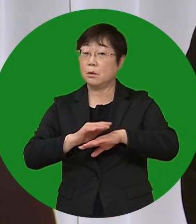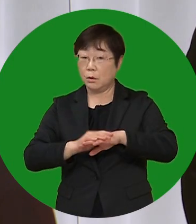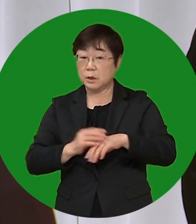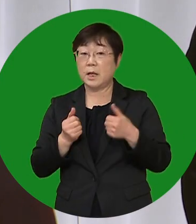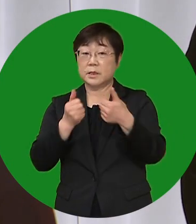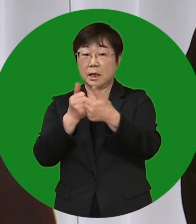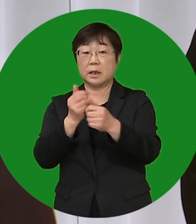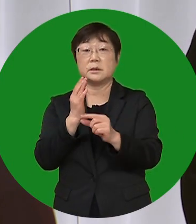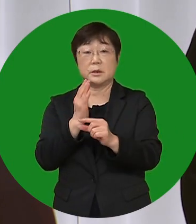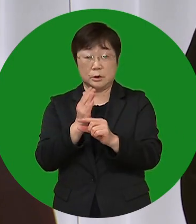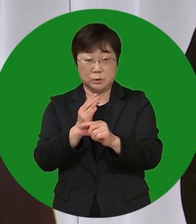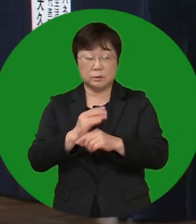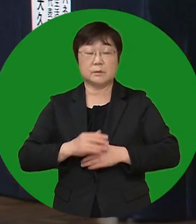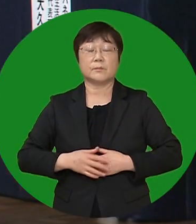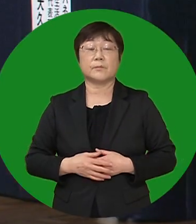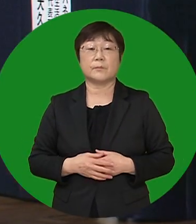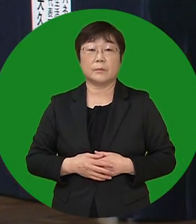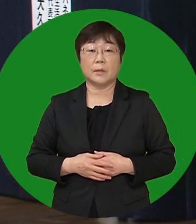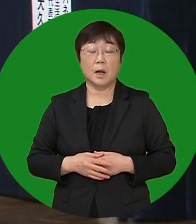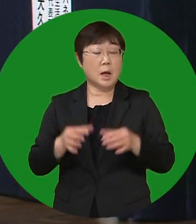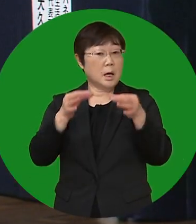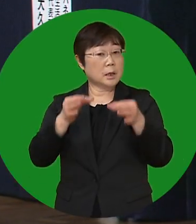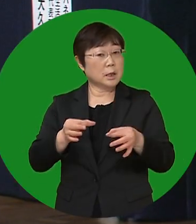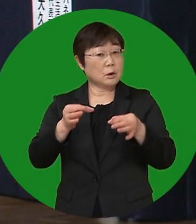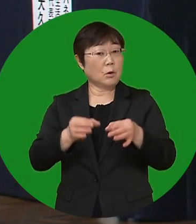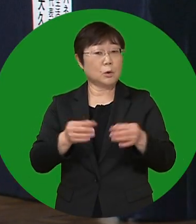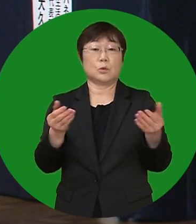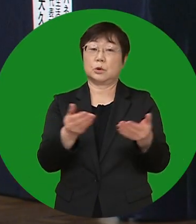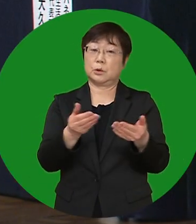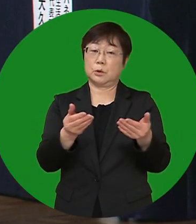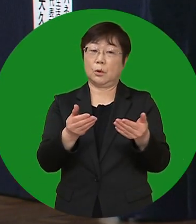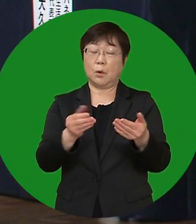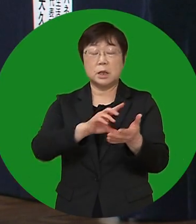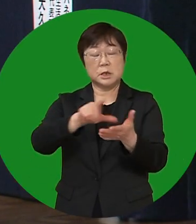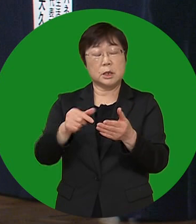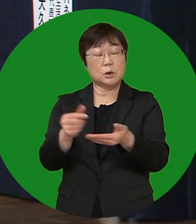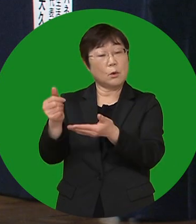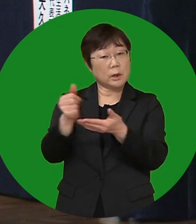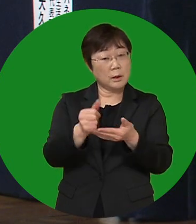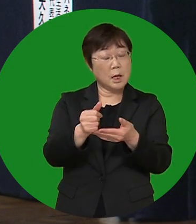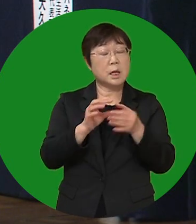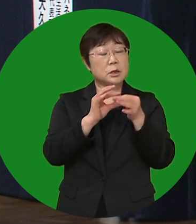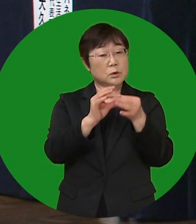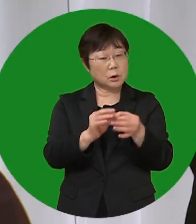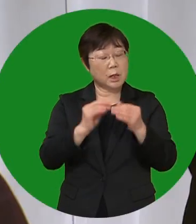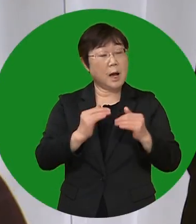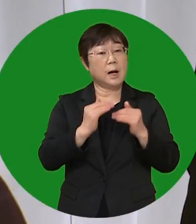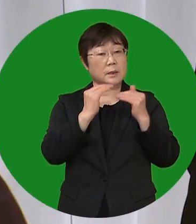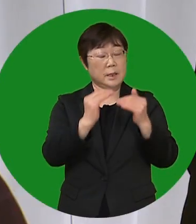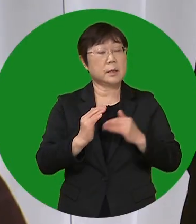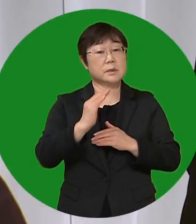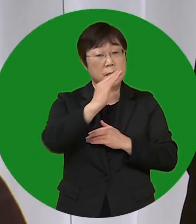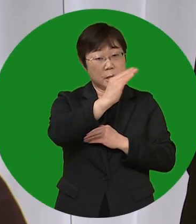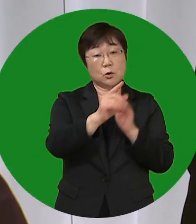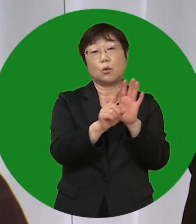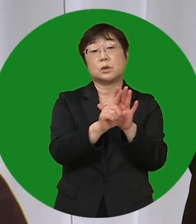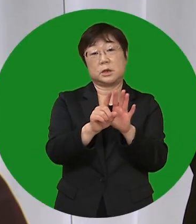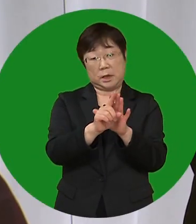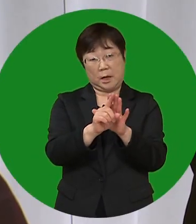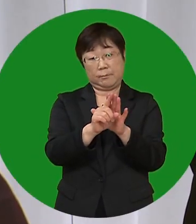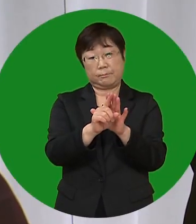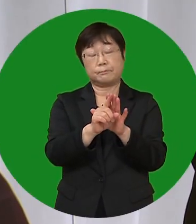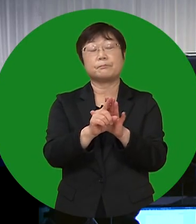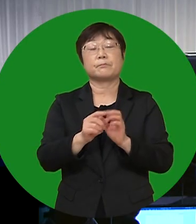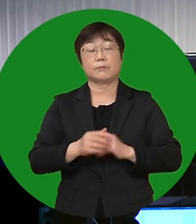チャレンジしております銀行の本業はですね地域のお客様の持続的な発展成長を支援していくこと